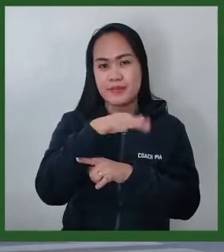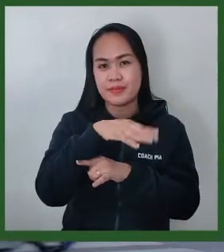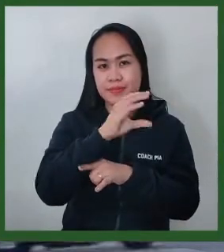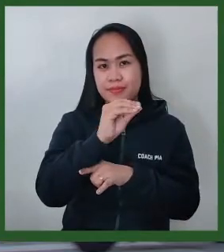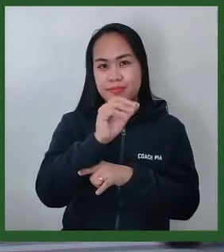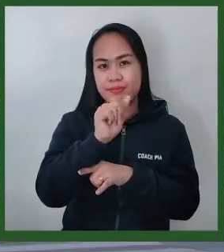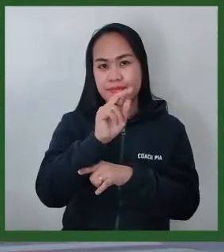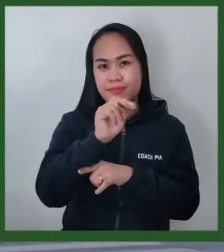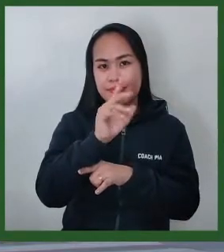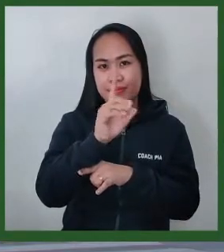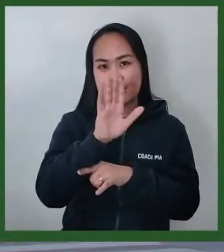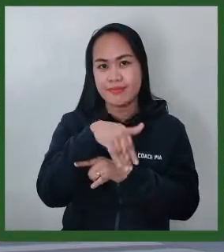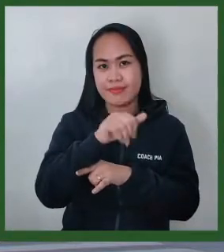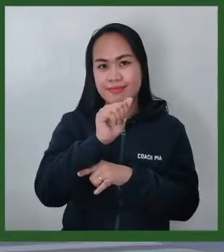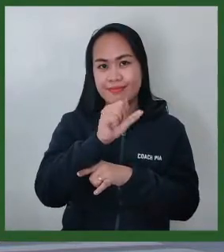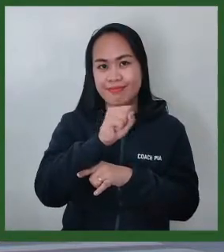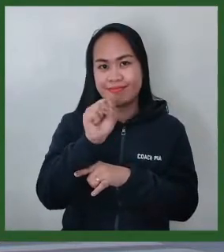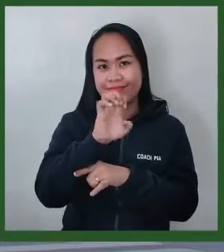ay